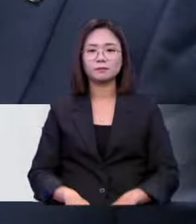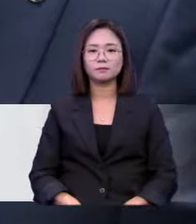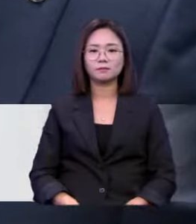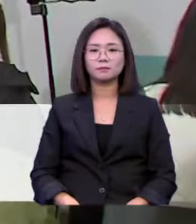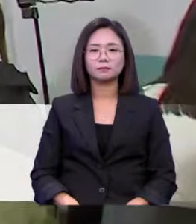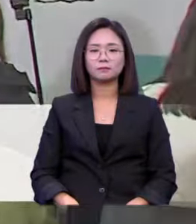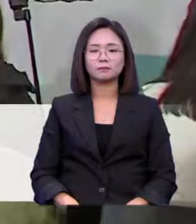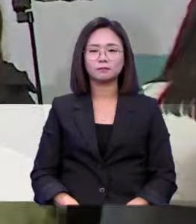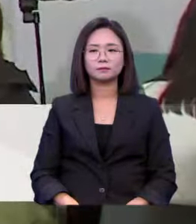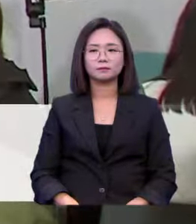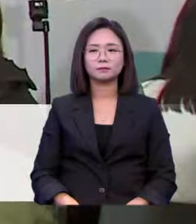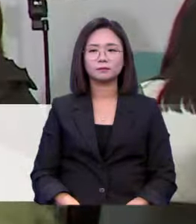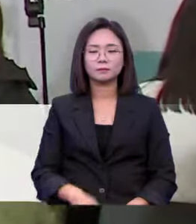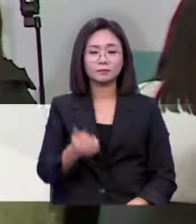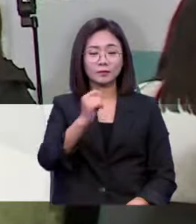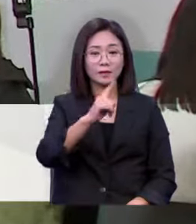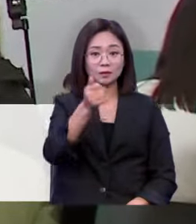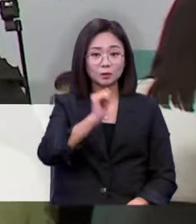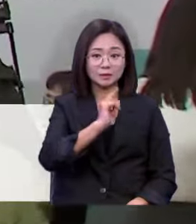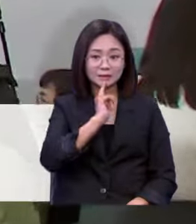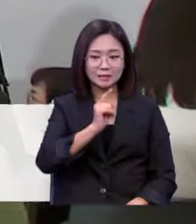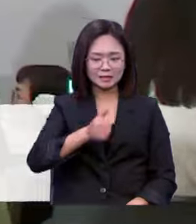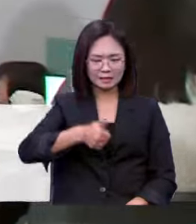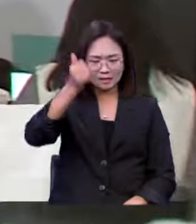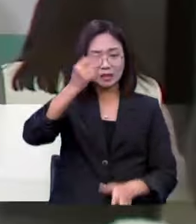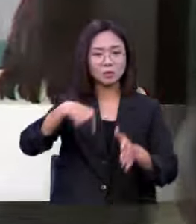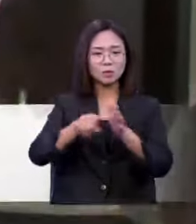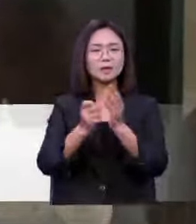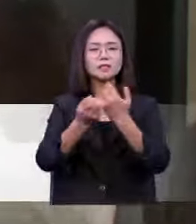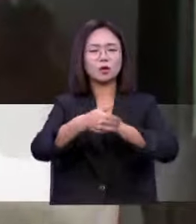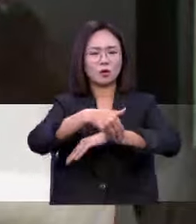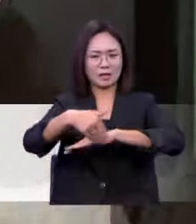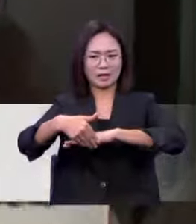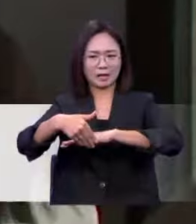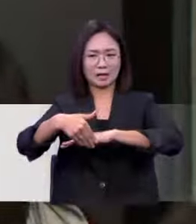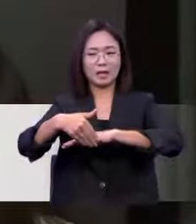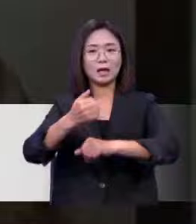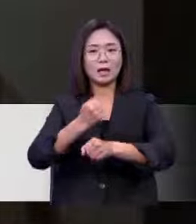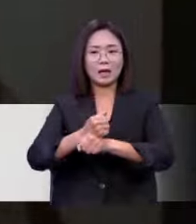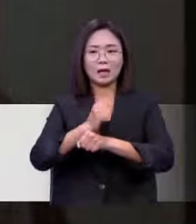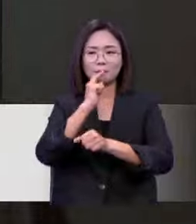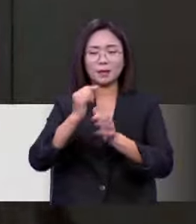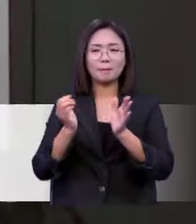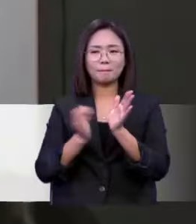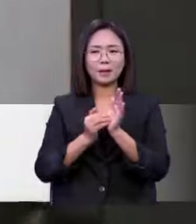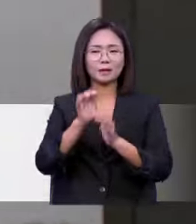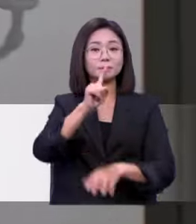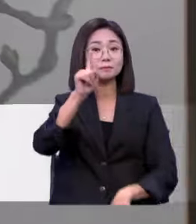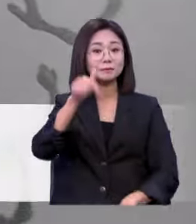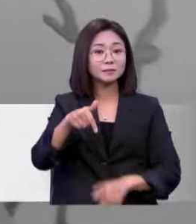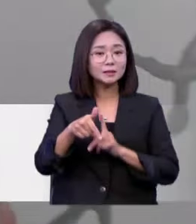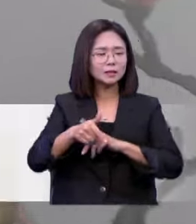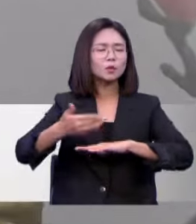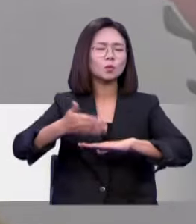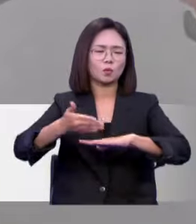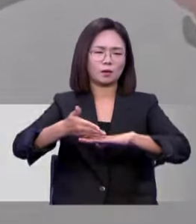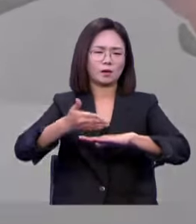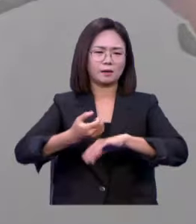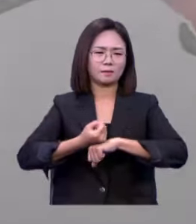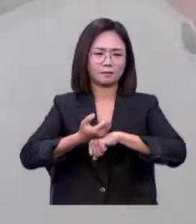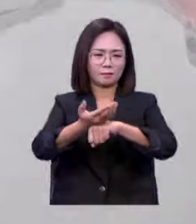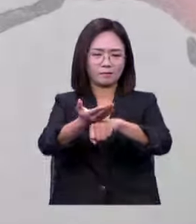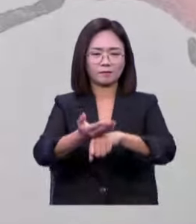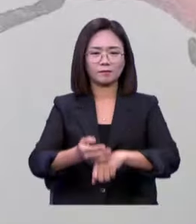됐습니다. 한동훈 위원장은 이기는 선거를 위한 전략적 재배치라고 강조하며 박 전 장관의 고마움을